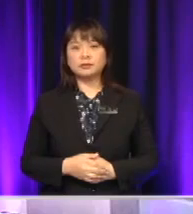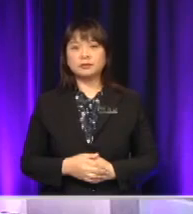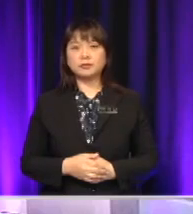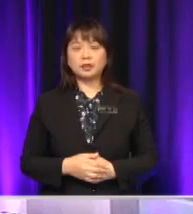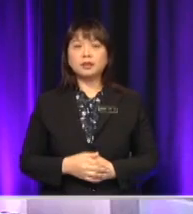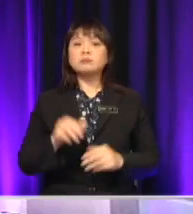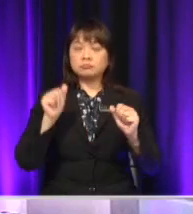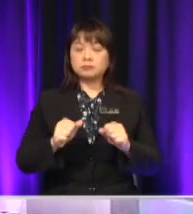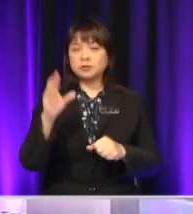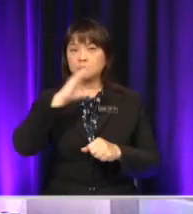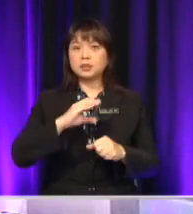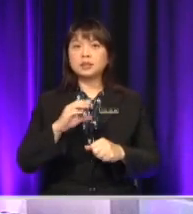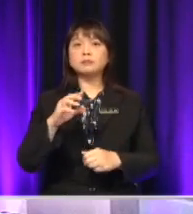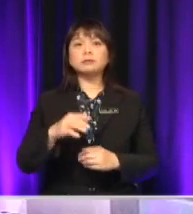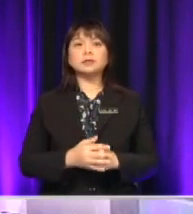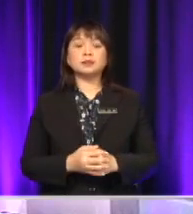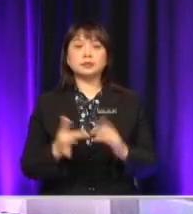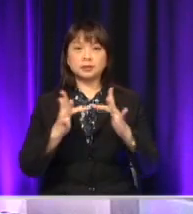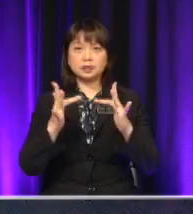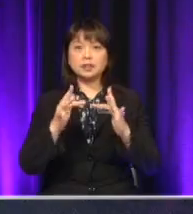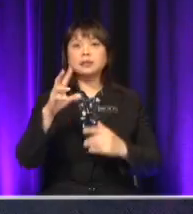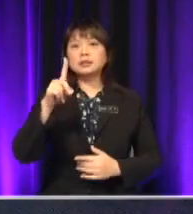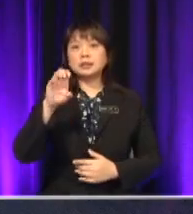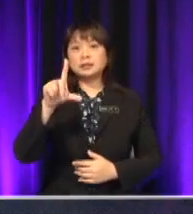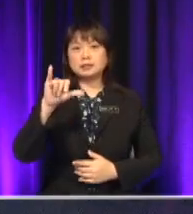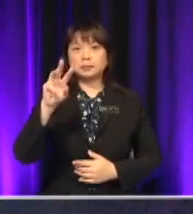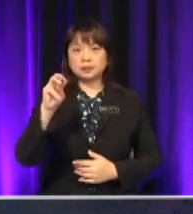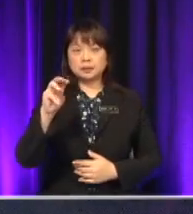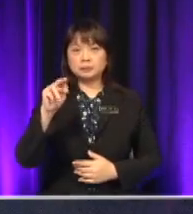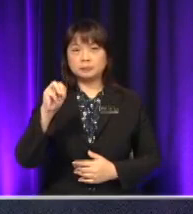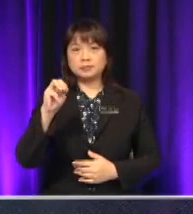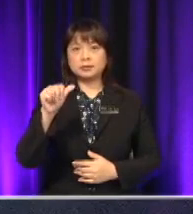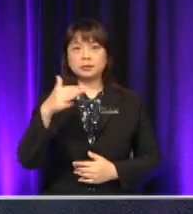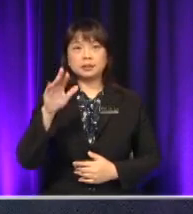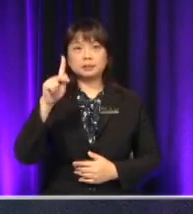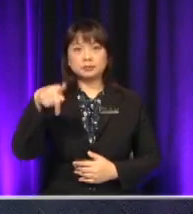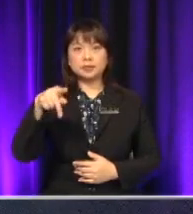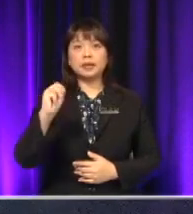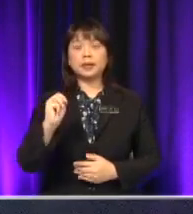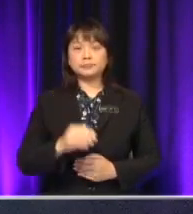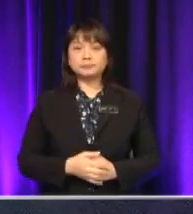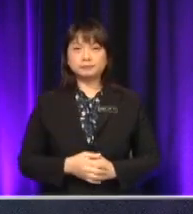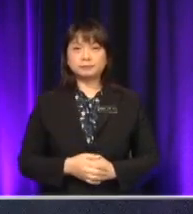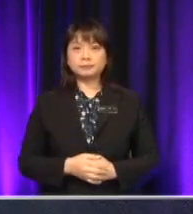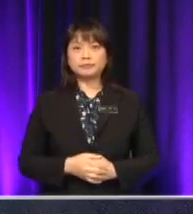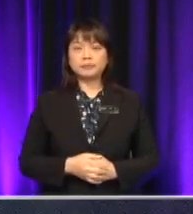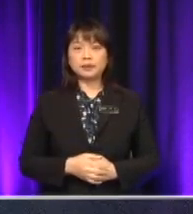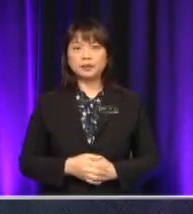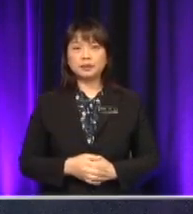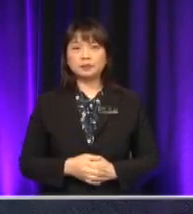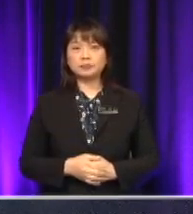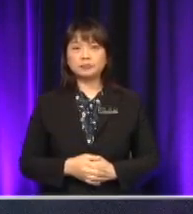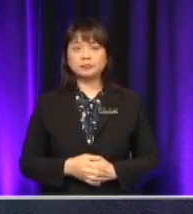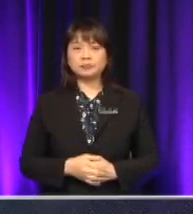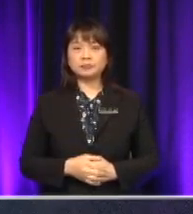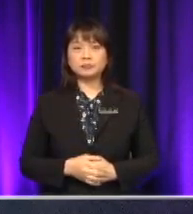Delima KPM. Tentunya di Pelantar Delima KPM yang kita nampak pautan di kaca TV anda sekarang itu. Cepat-cepat